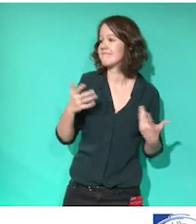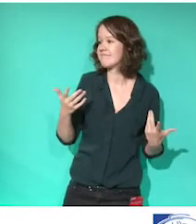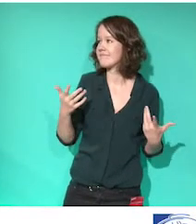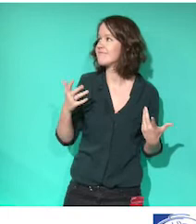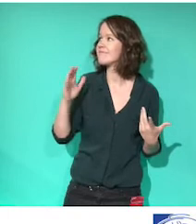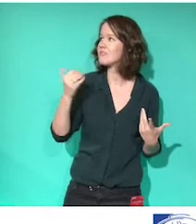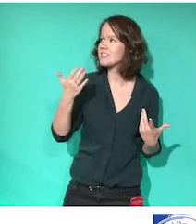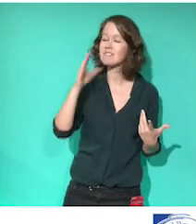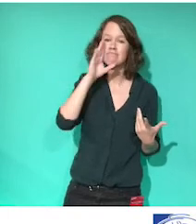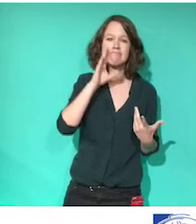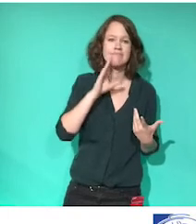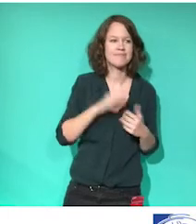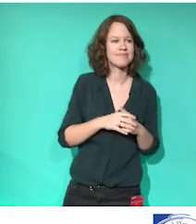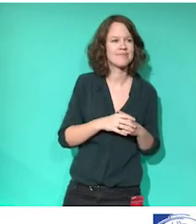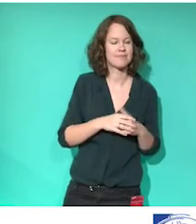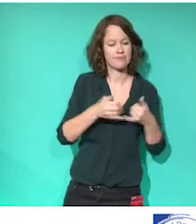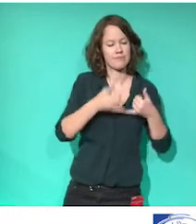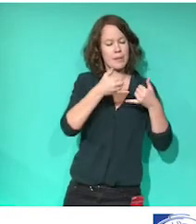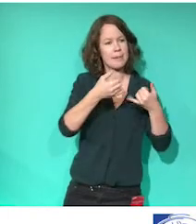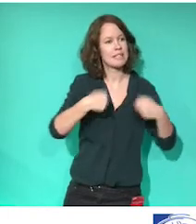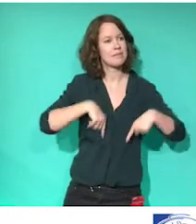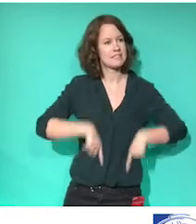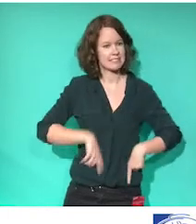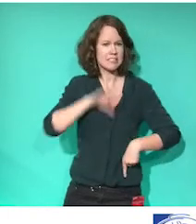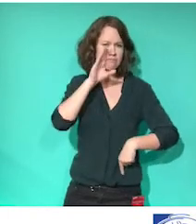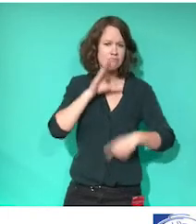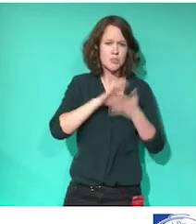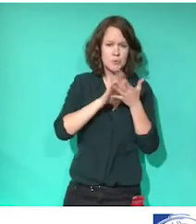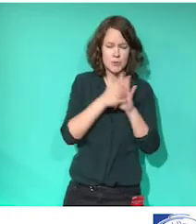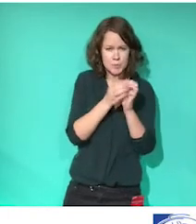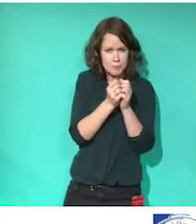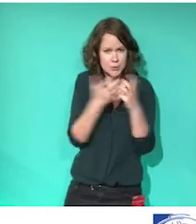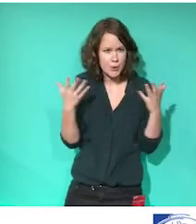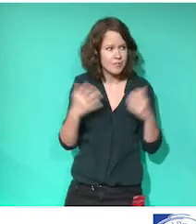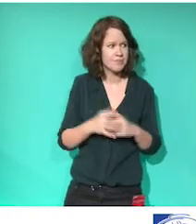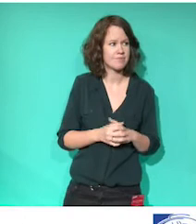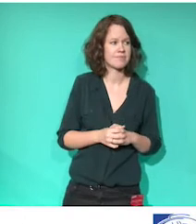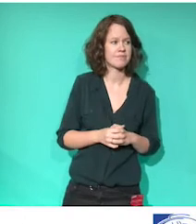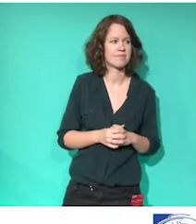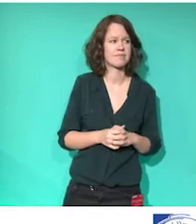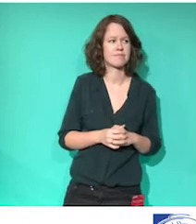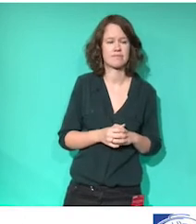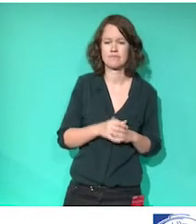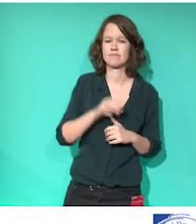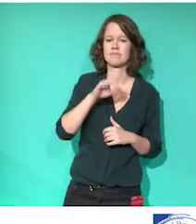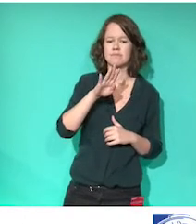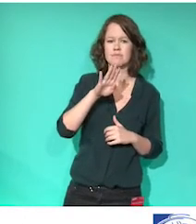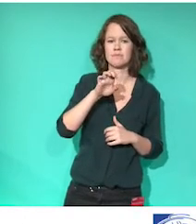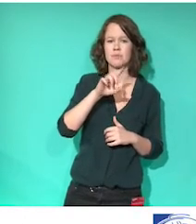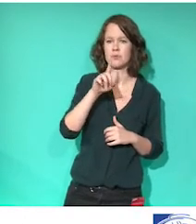Donc, j'appelle pour le prix de la ministre plusieurs associations. Besoin contre le sexisme